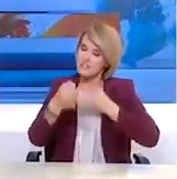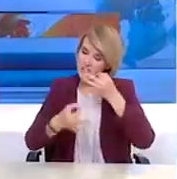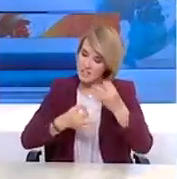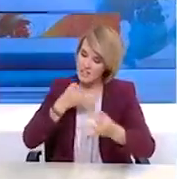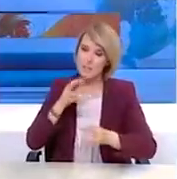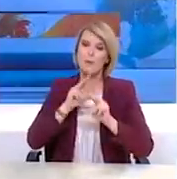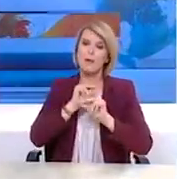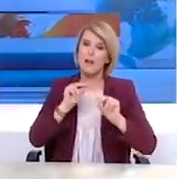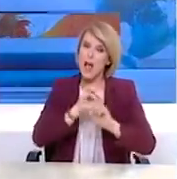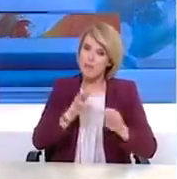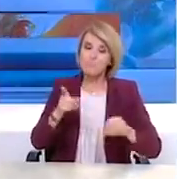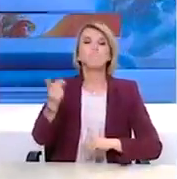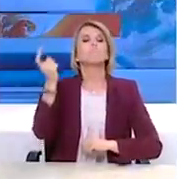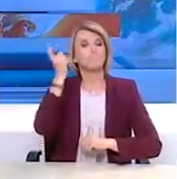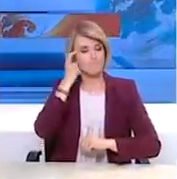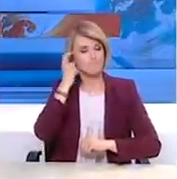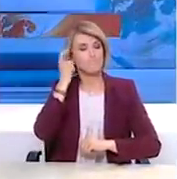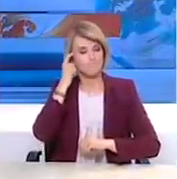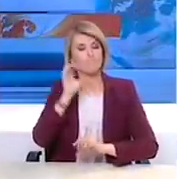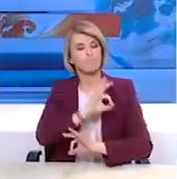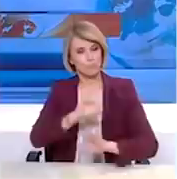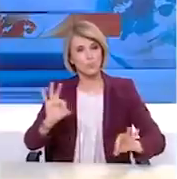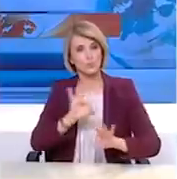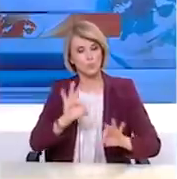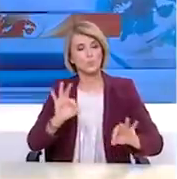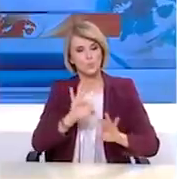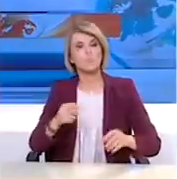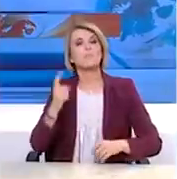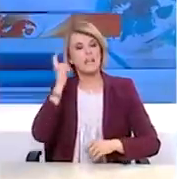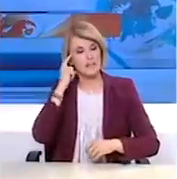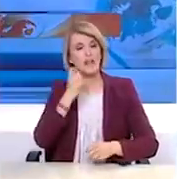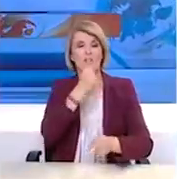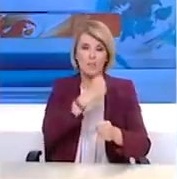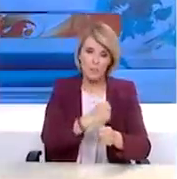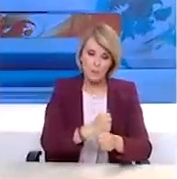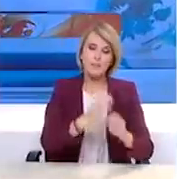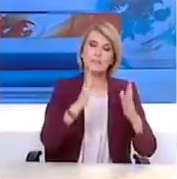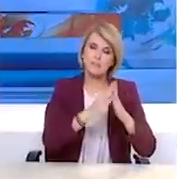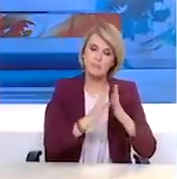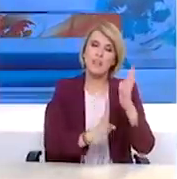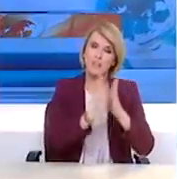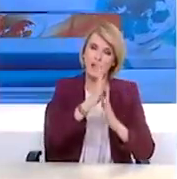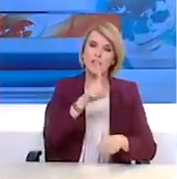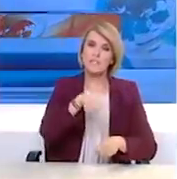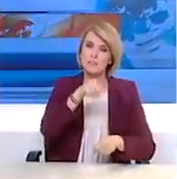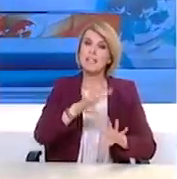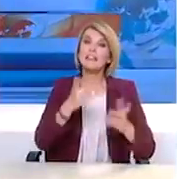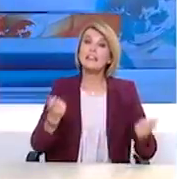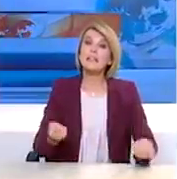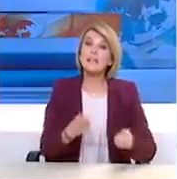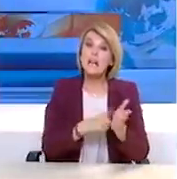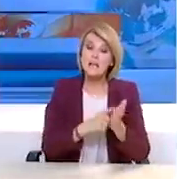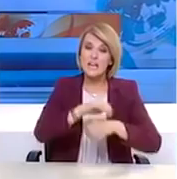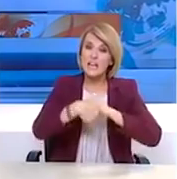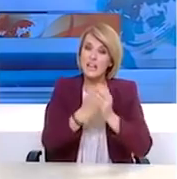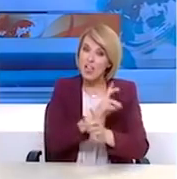μαζί τους, αντιλήφθηκαν γιατί πρέπει να παραμείνουν σε καραντίνα, τι πρέπει να κάνουν και